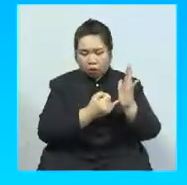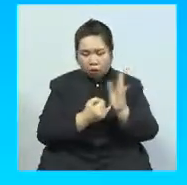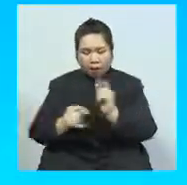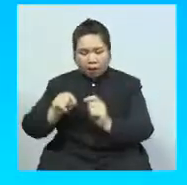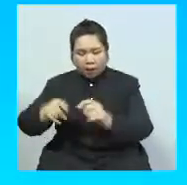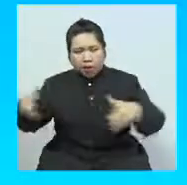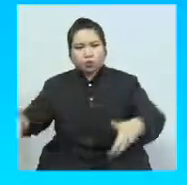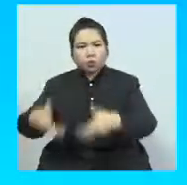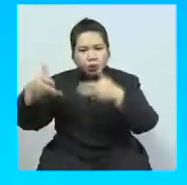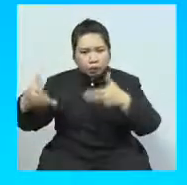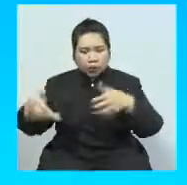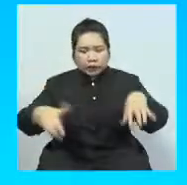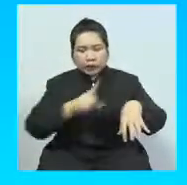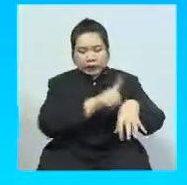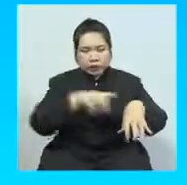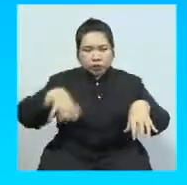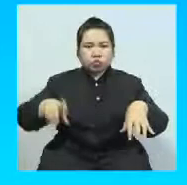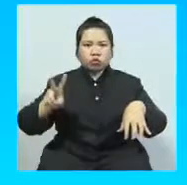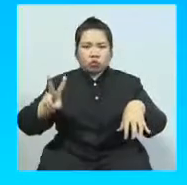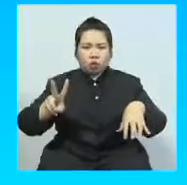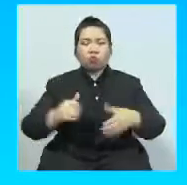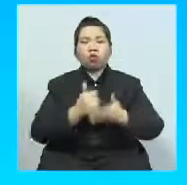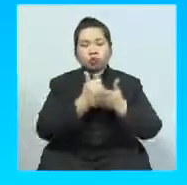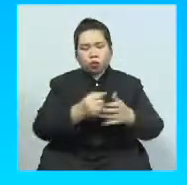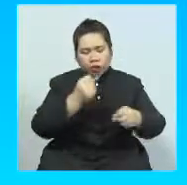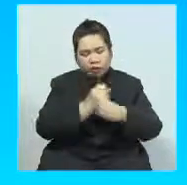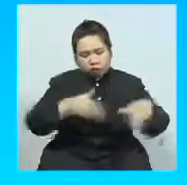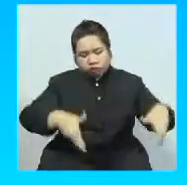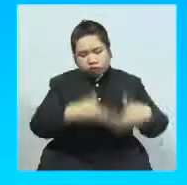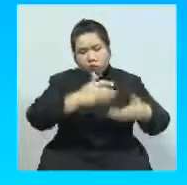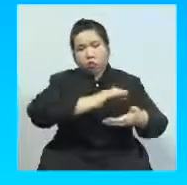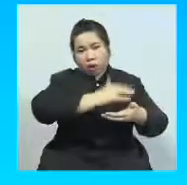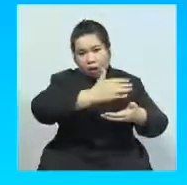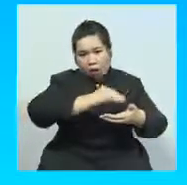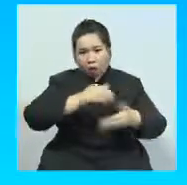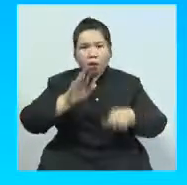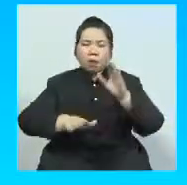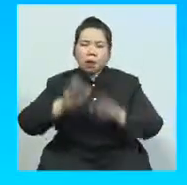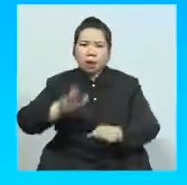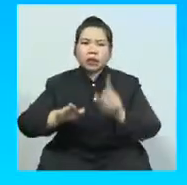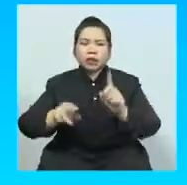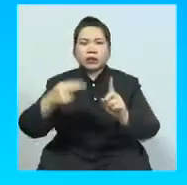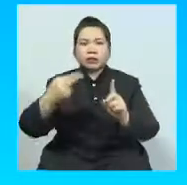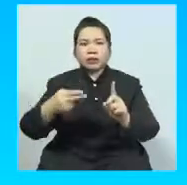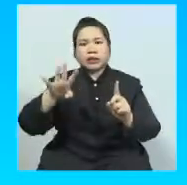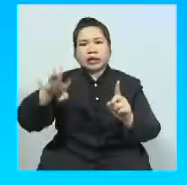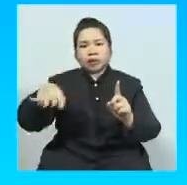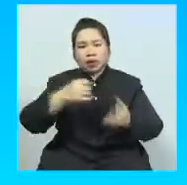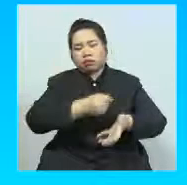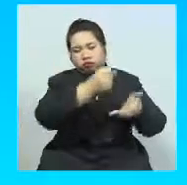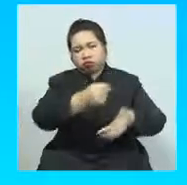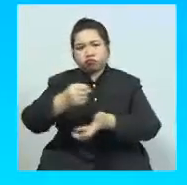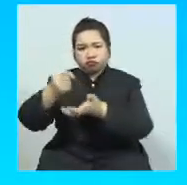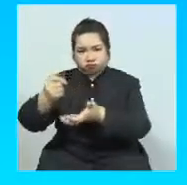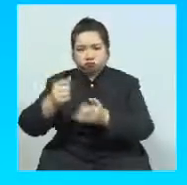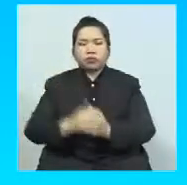ภอขึ้นมา2แห่งด้วยกันก็สามารถที่จะผลิตอาหารพร้อมรับประทานได้ในแต่ละวันนะคะประมาณ 14,000 ชุดค่ะแล้วก็มีการ